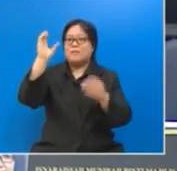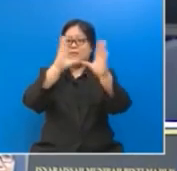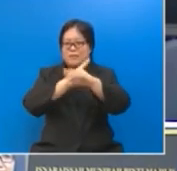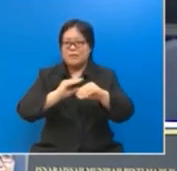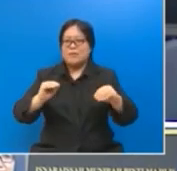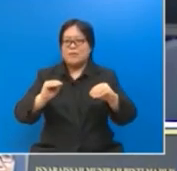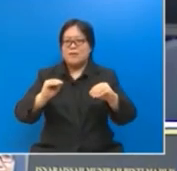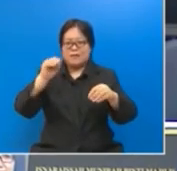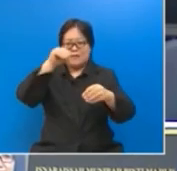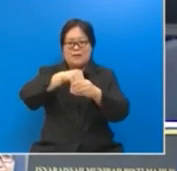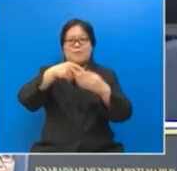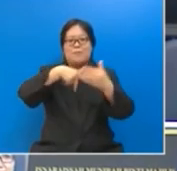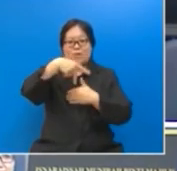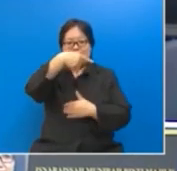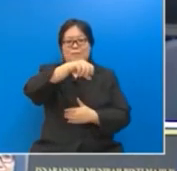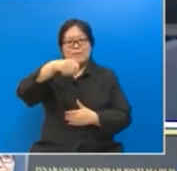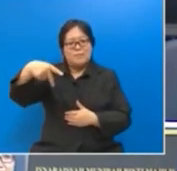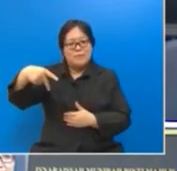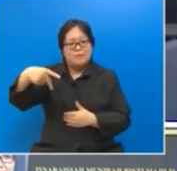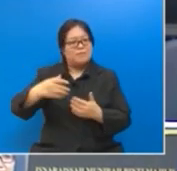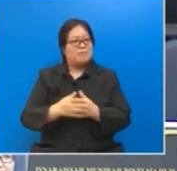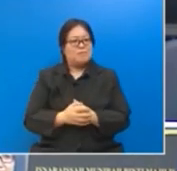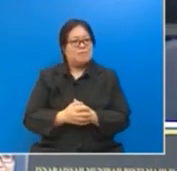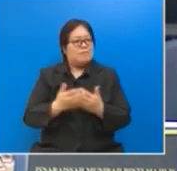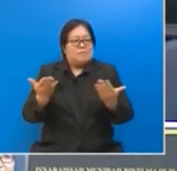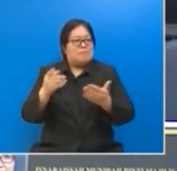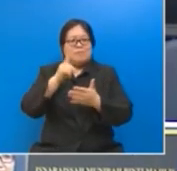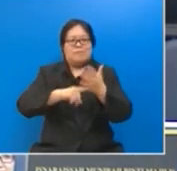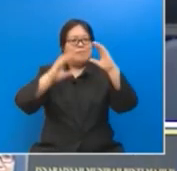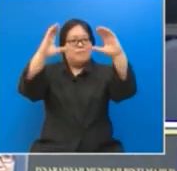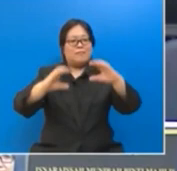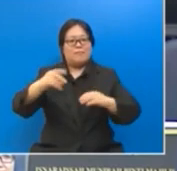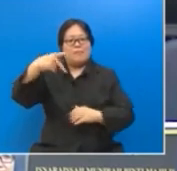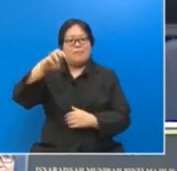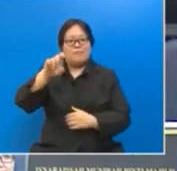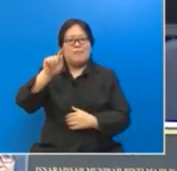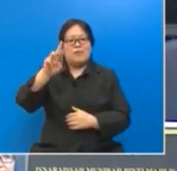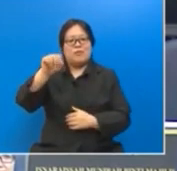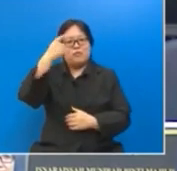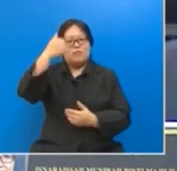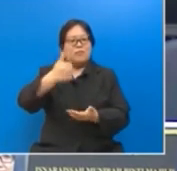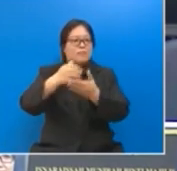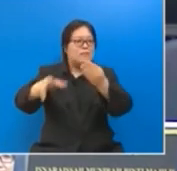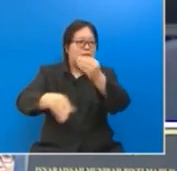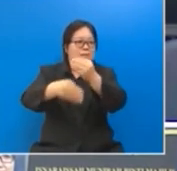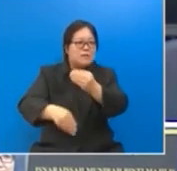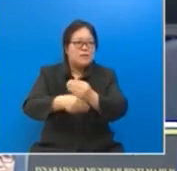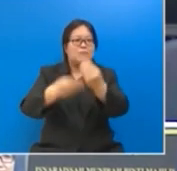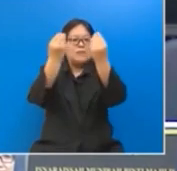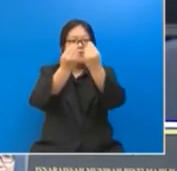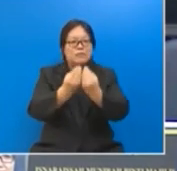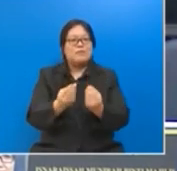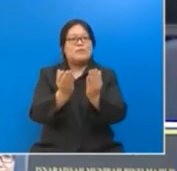dalam Petronas Education Program ini. Adakah langkah Petronas untuk menambah pelajar-pelajar yang